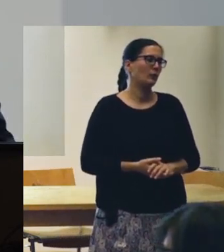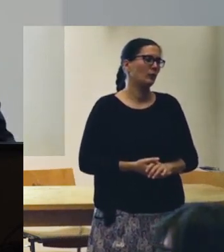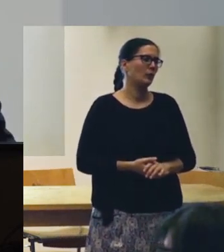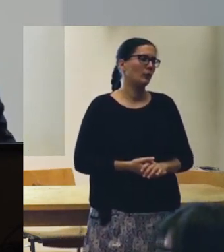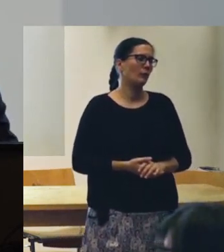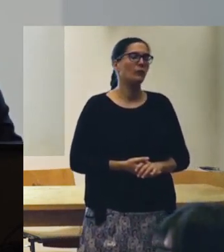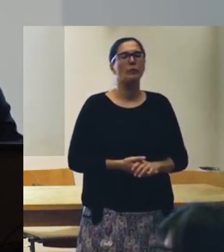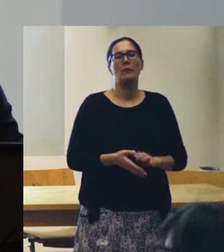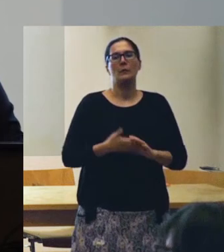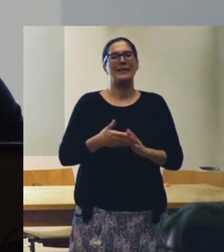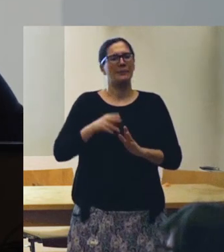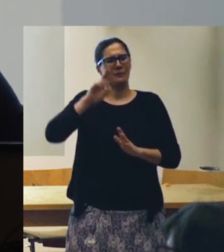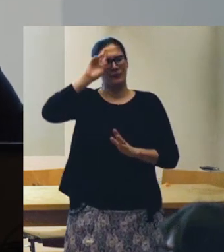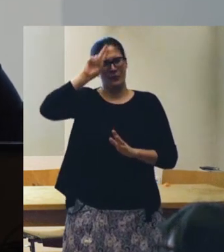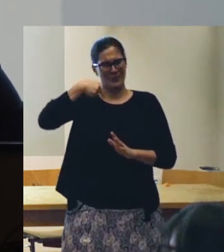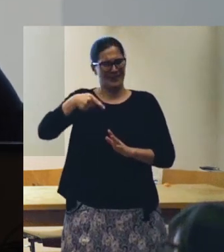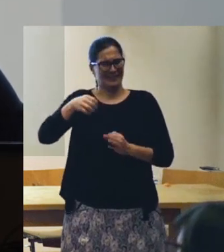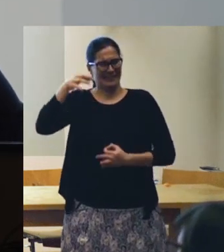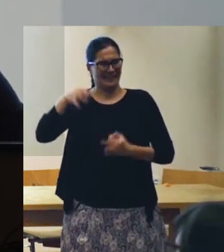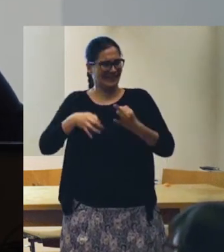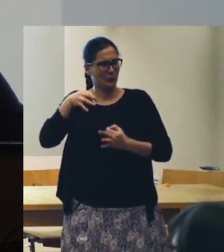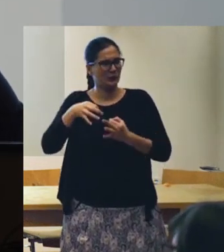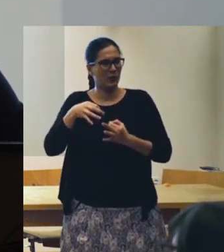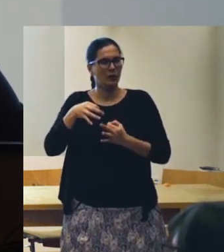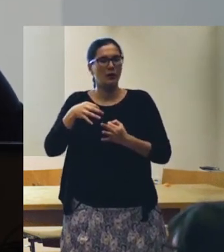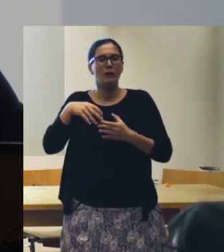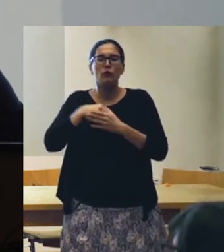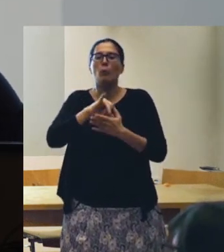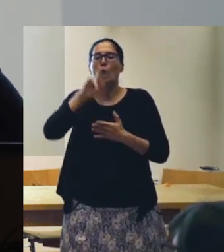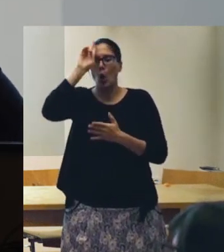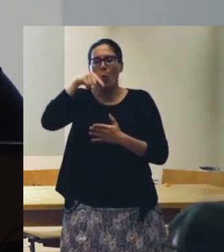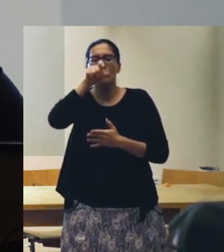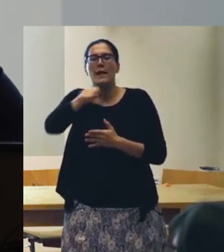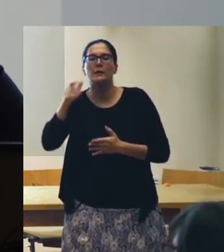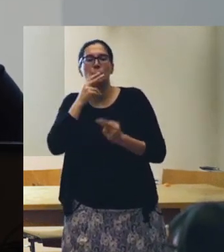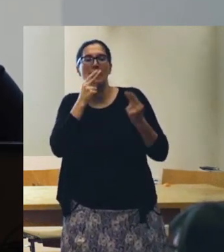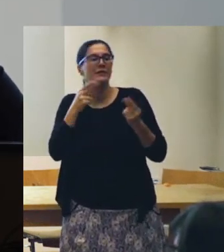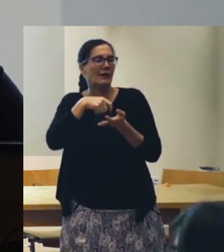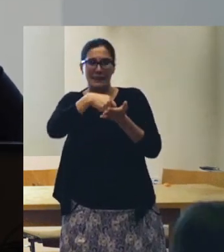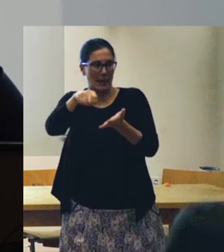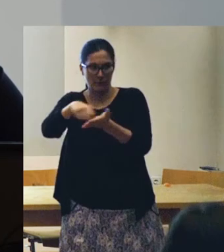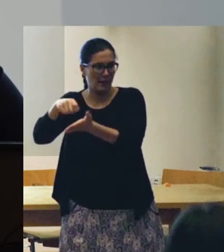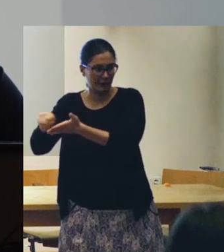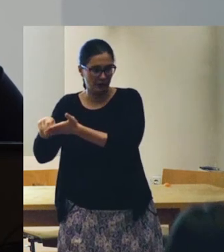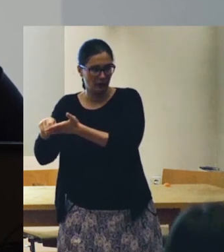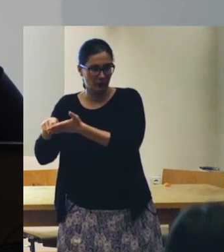když umělecká instituce neplatí umělcům honorář, tak automaticky